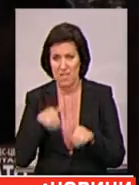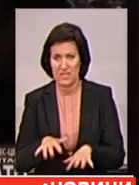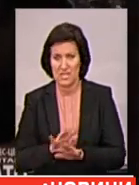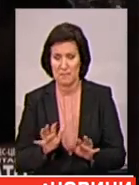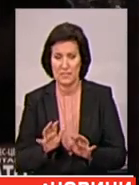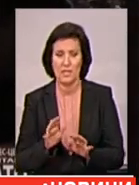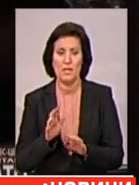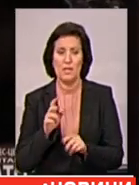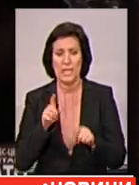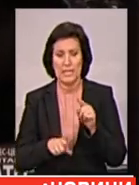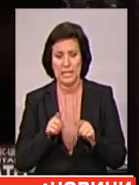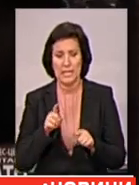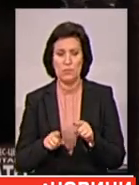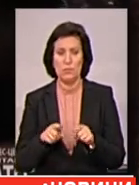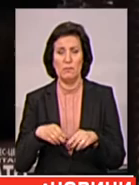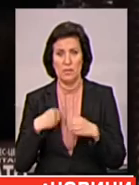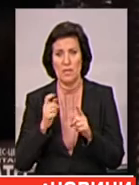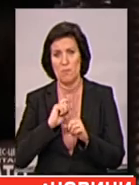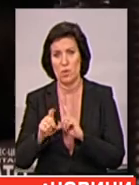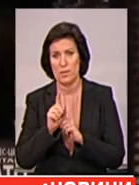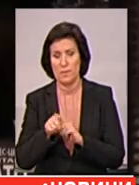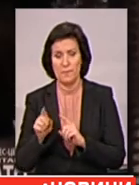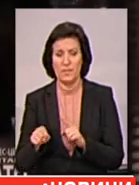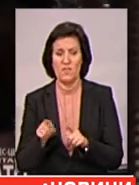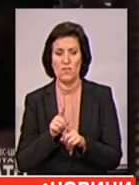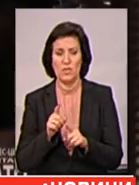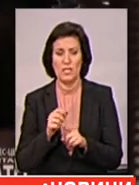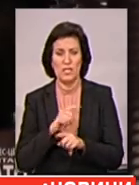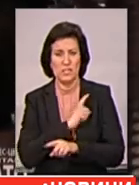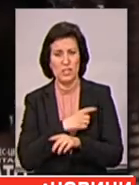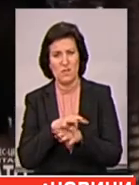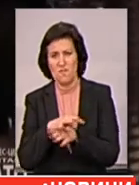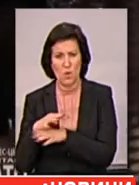Але іноді по ночам буває даємо бої, так як вони щільним огнем криють нас.